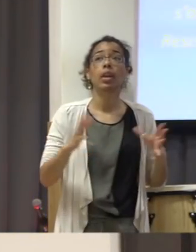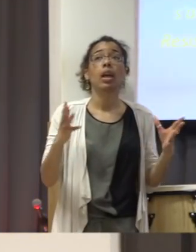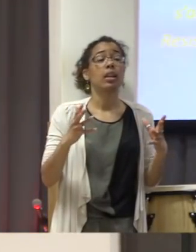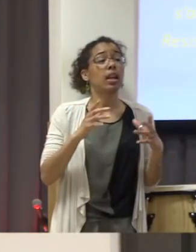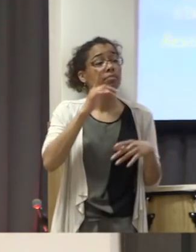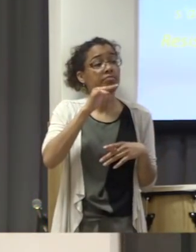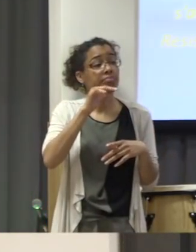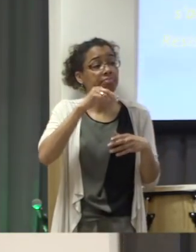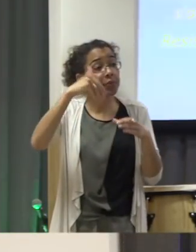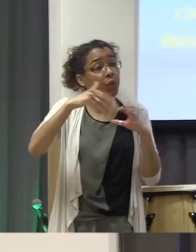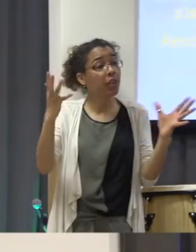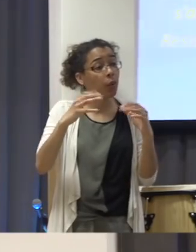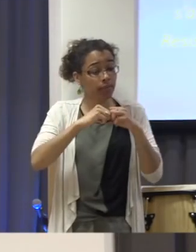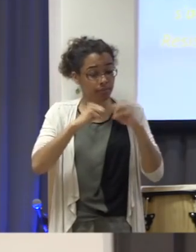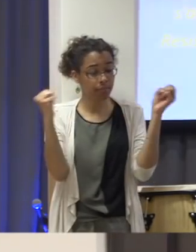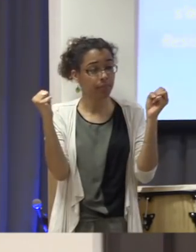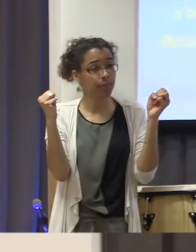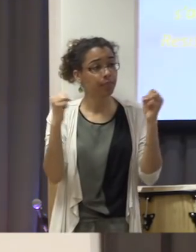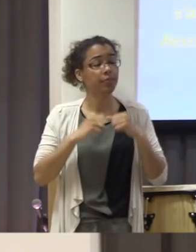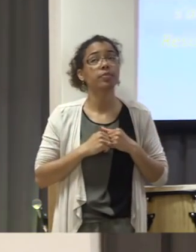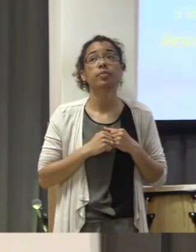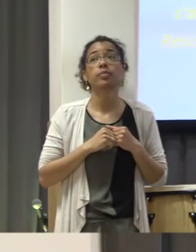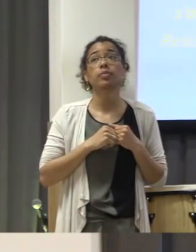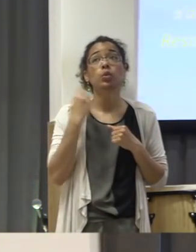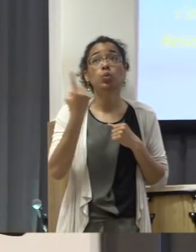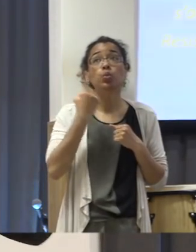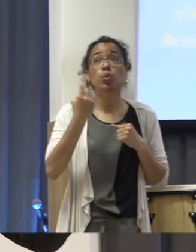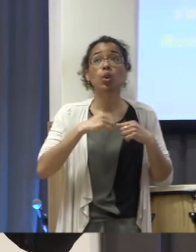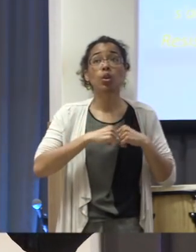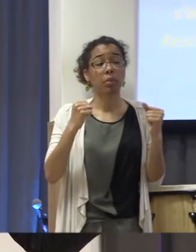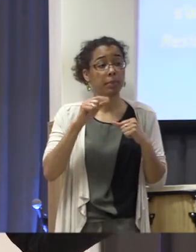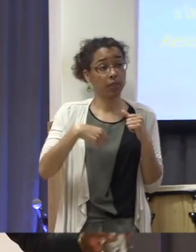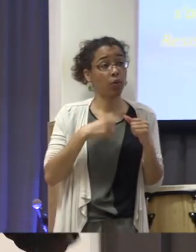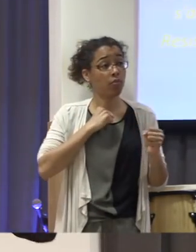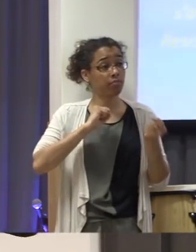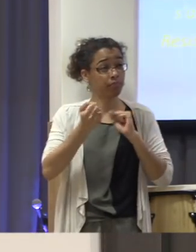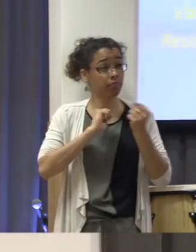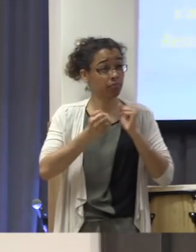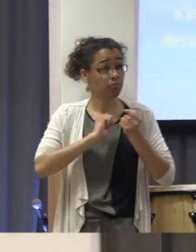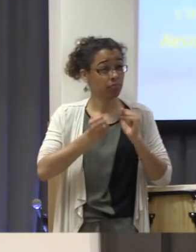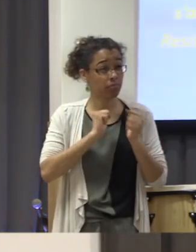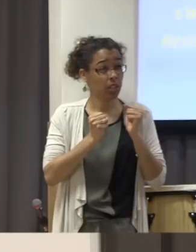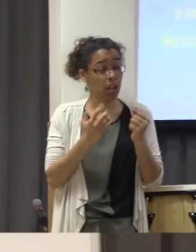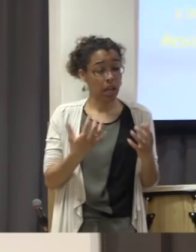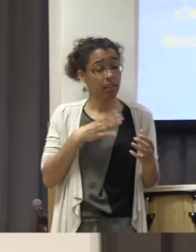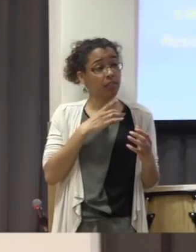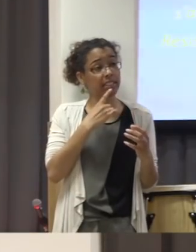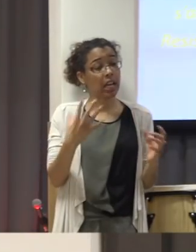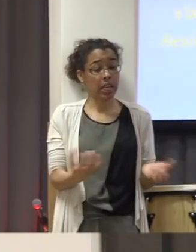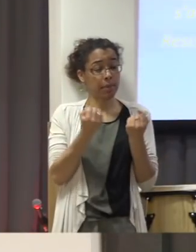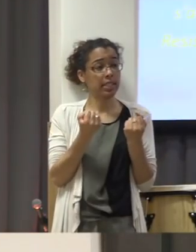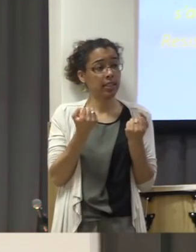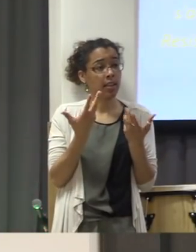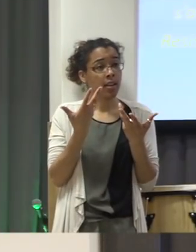qu'il rentre dans cette persévérance? Pour que tu persévères à tout moment, il faut avoir de l'endurance. C'est-à-dire qu'il faut avoir d'abord la capacité de